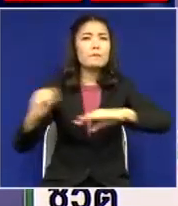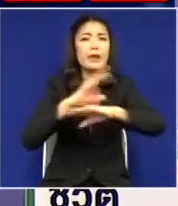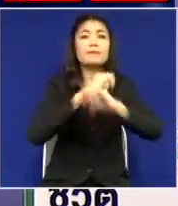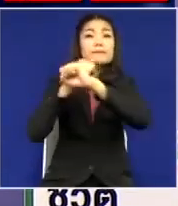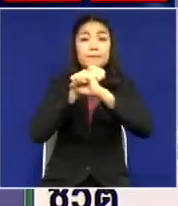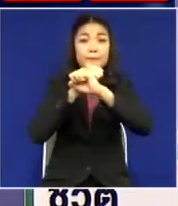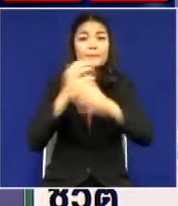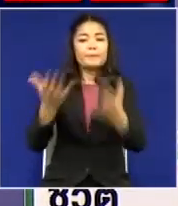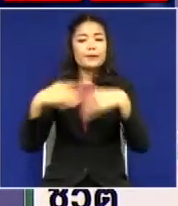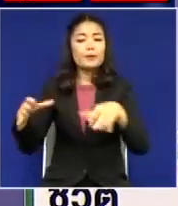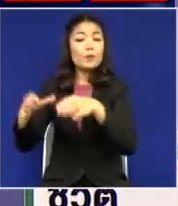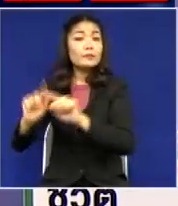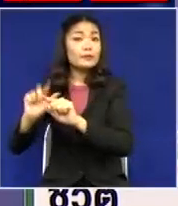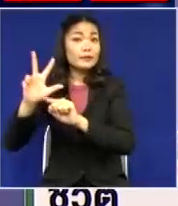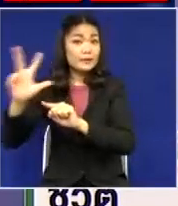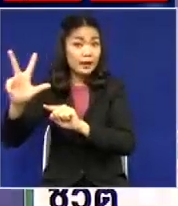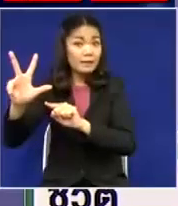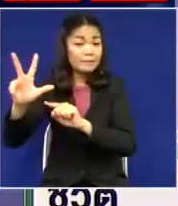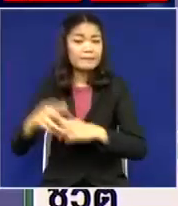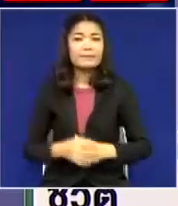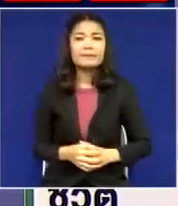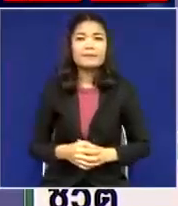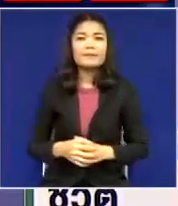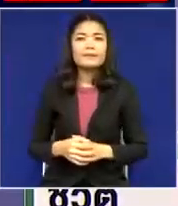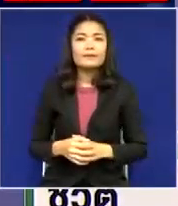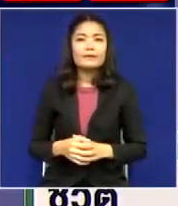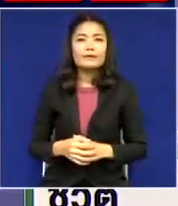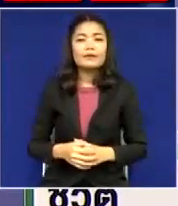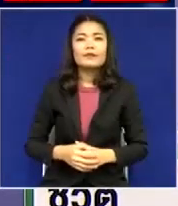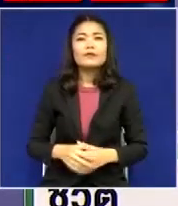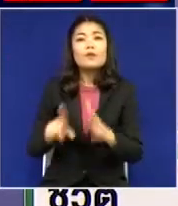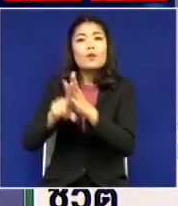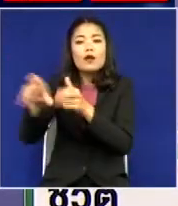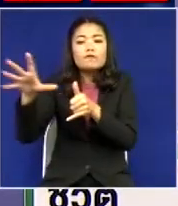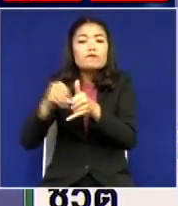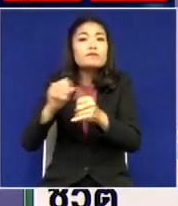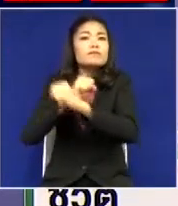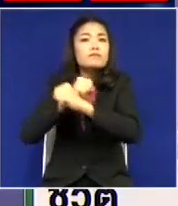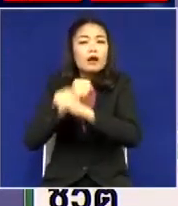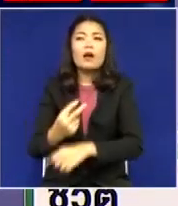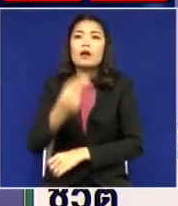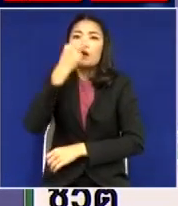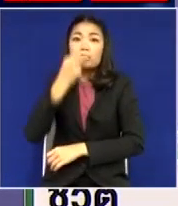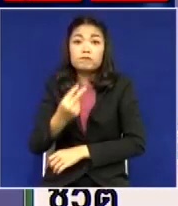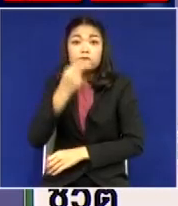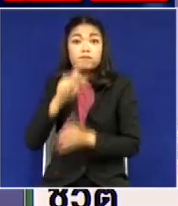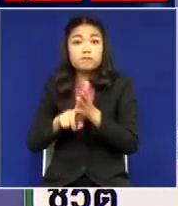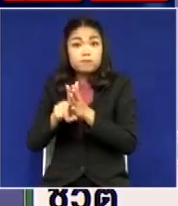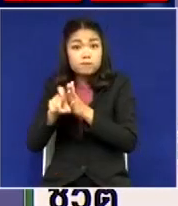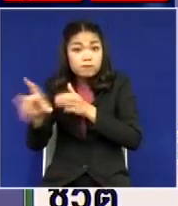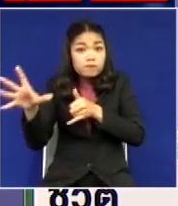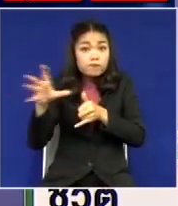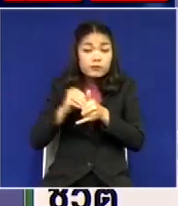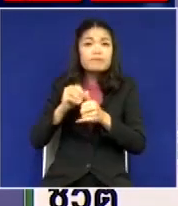ก็คือที่มีสารสำคัญในเรื่องของการลดการติดเชื้อโดยทางเดินหายใจหรือเช่นพวกไวรัสต่างๆนะ